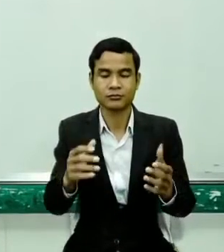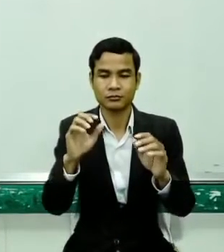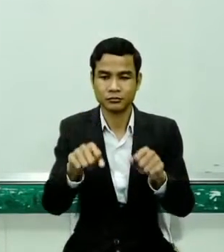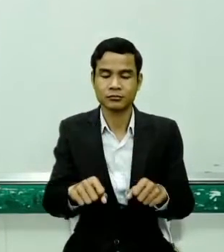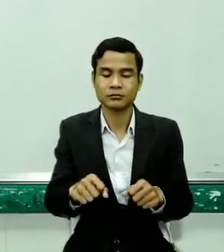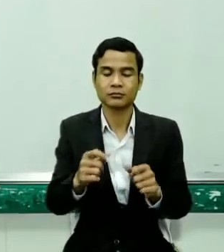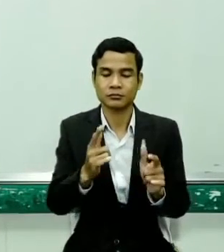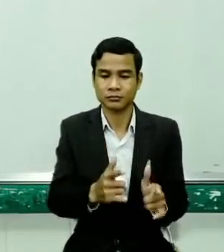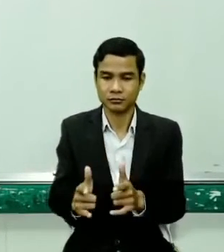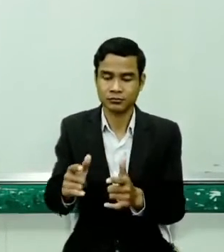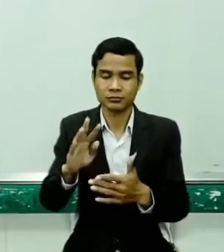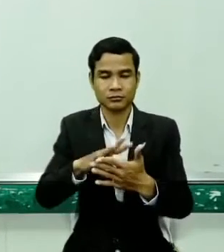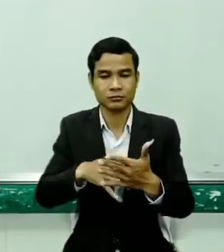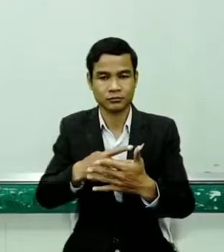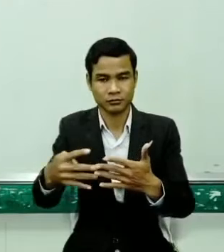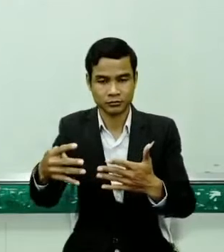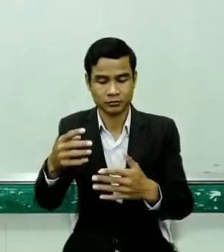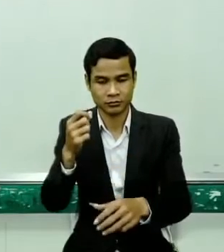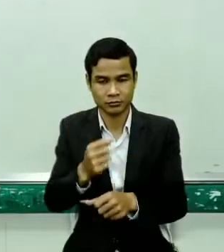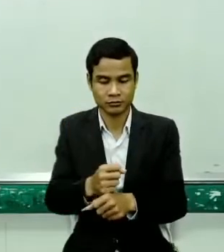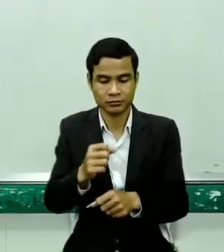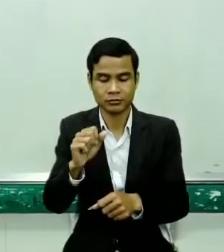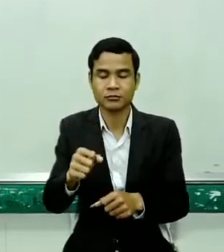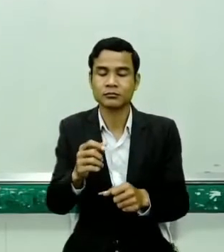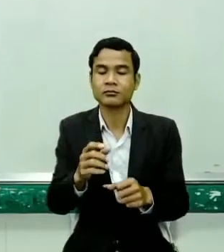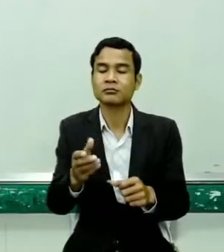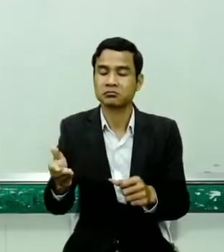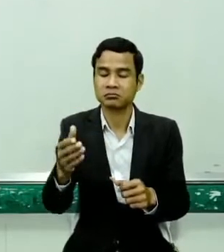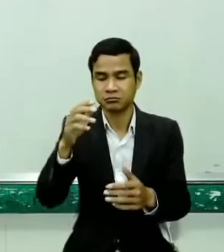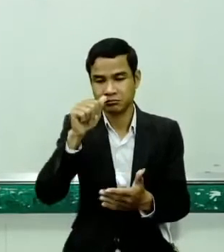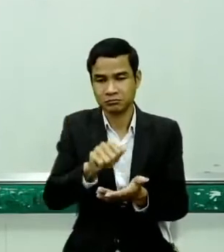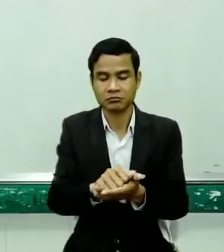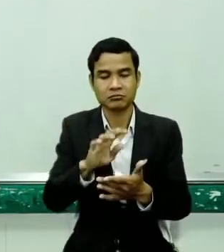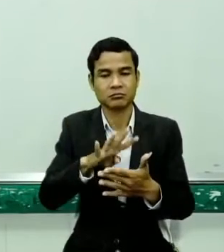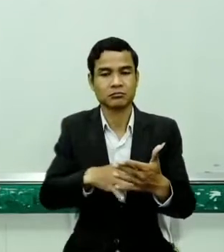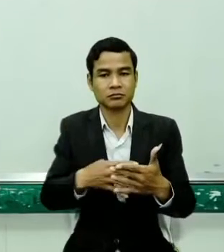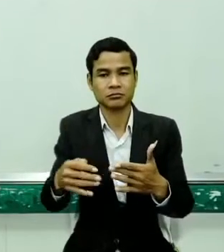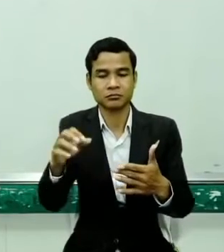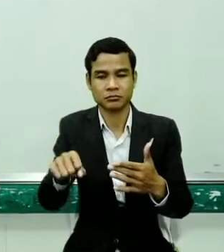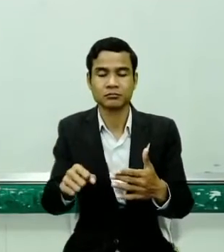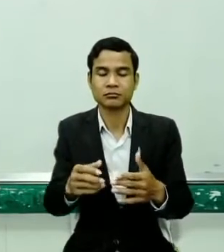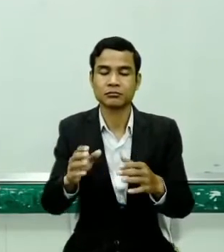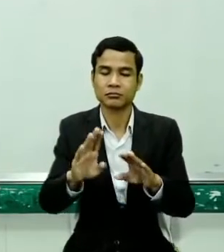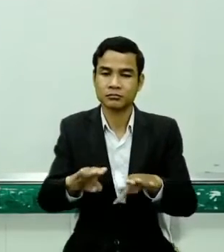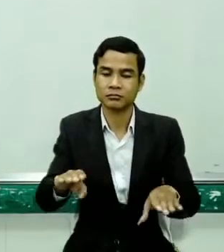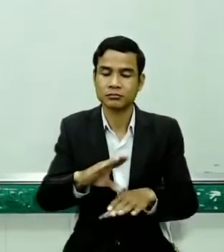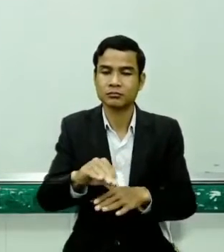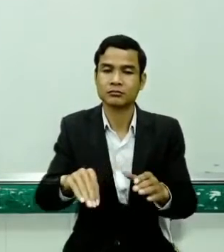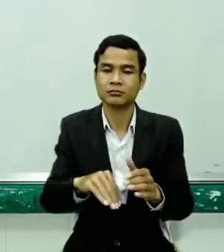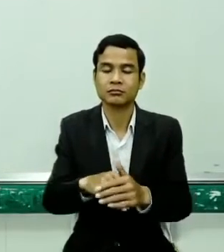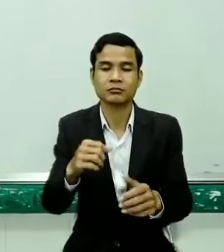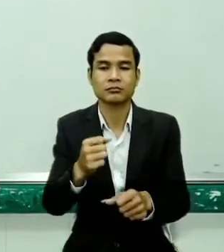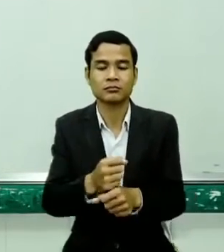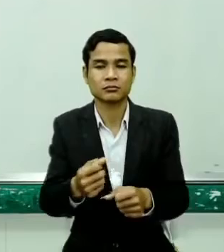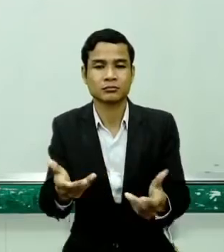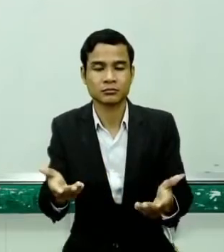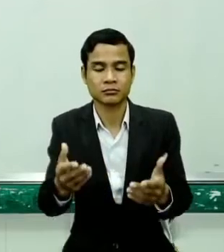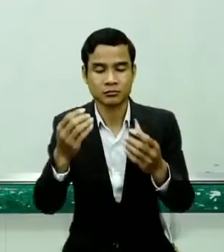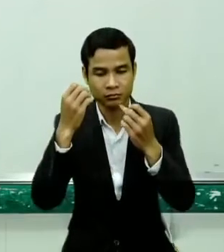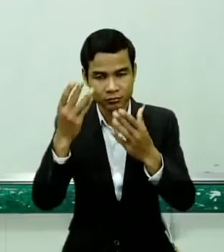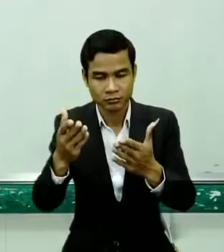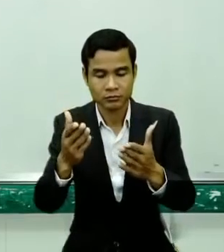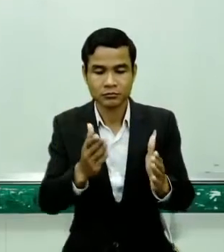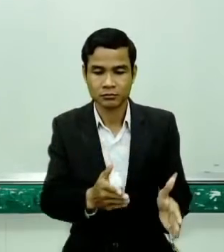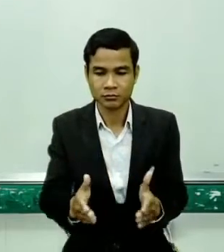chà cứ rập biếp riêng chóng phàn cà nâng cá sẵn rách phàn cà chắc ta con trâu thuộc định mặt đấy đập bầy